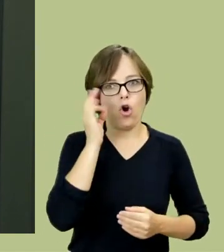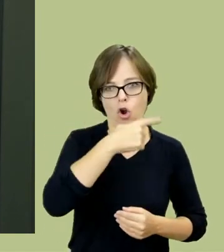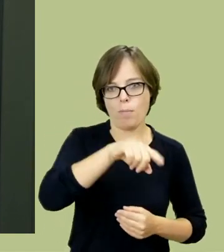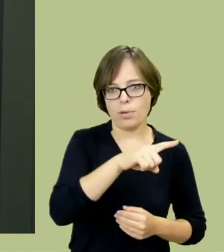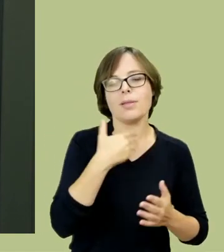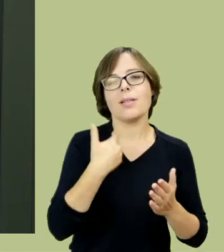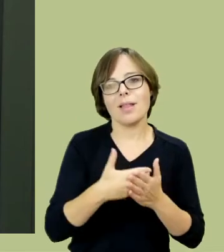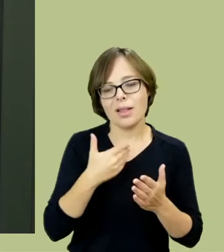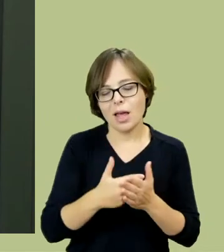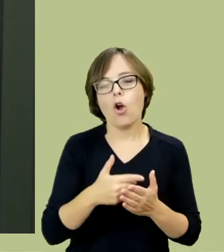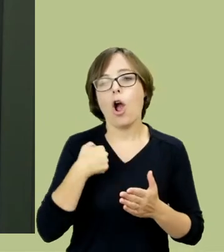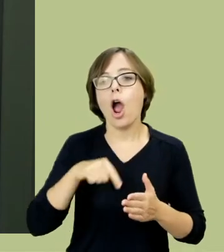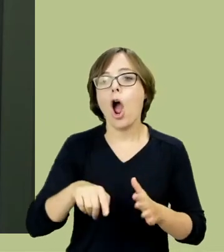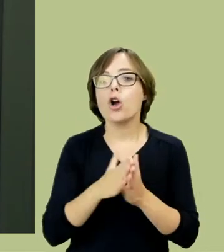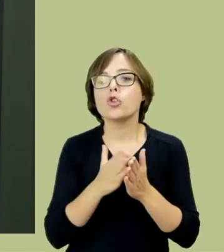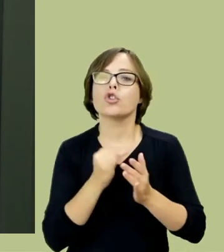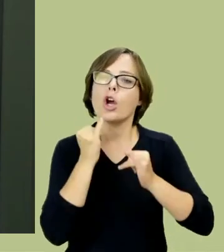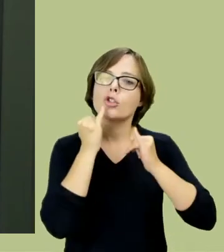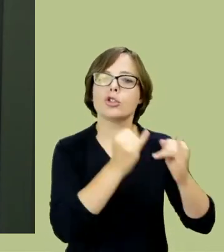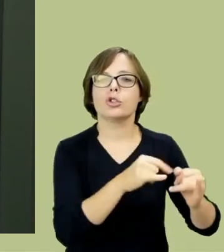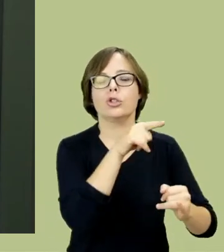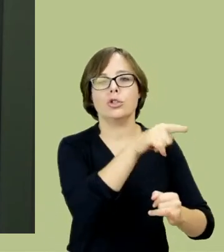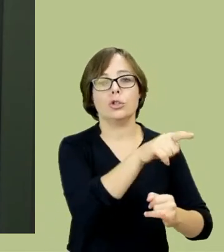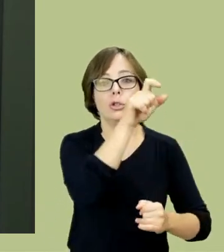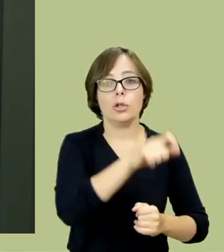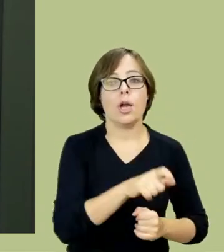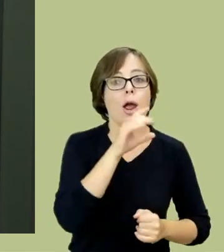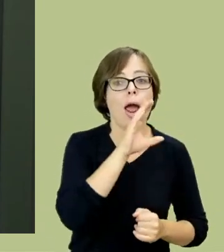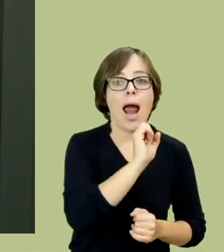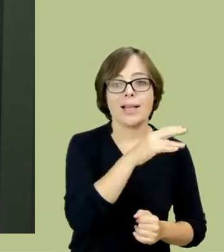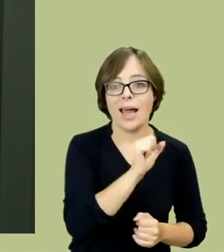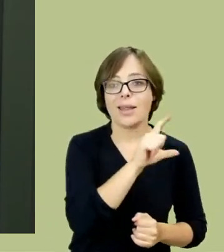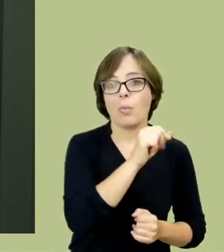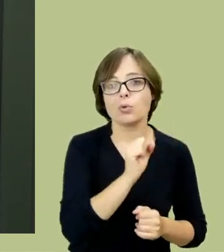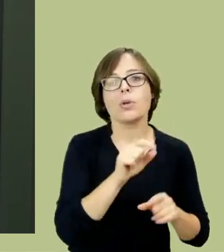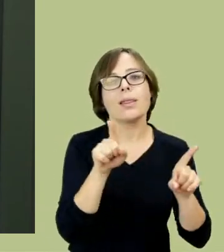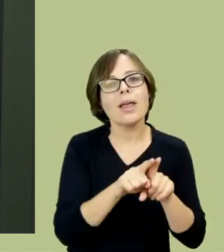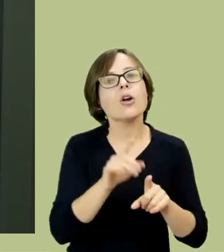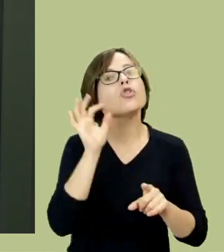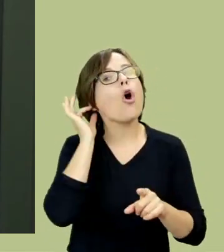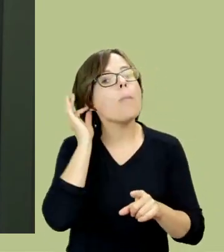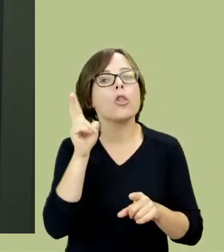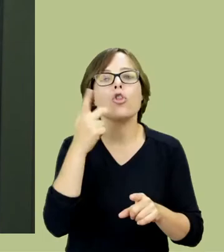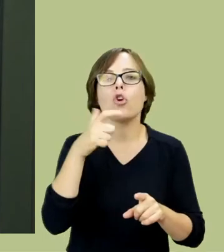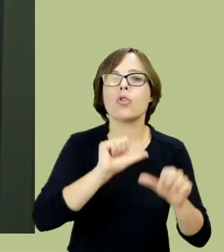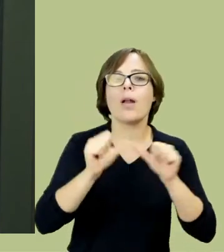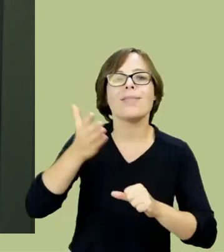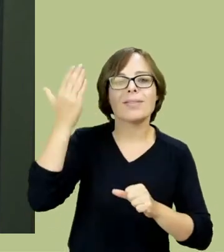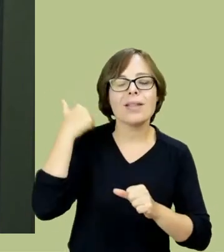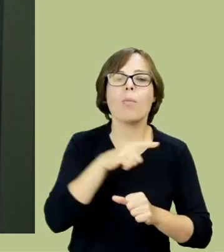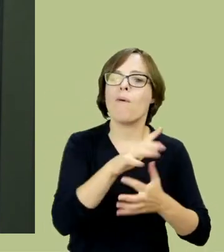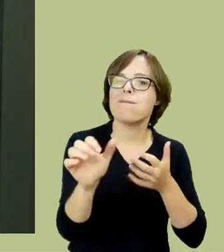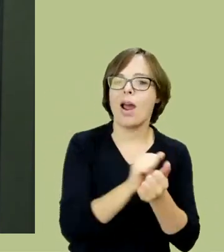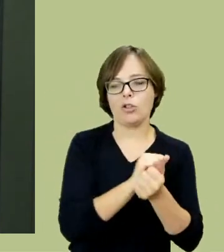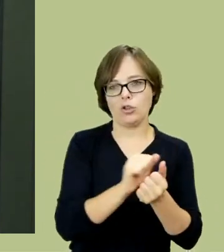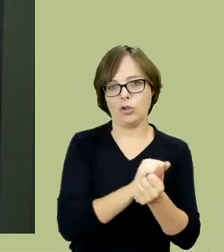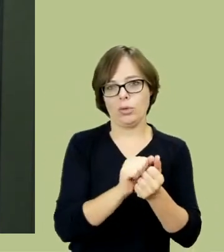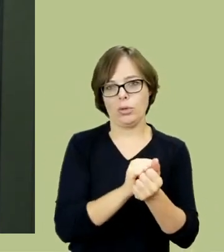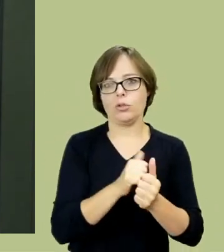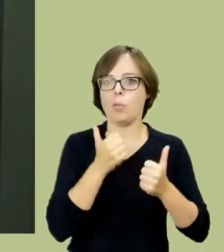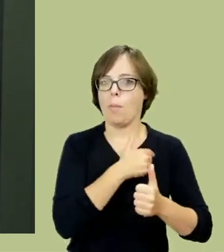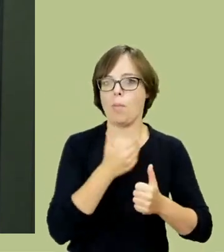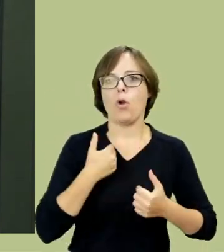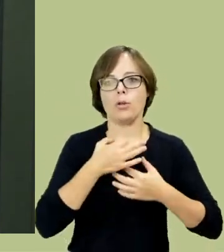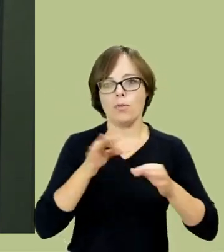Aleksandrze Piłsudskiej i Polkom walczącym 100 lat temu o nasze dzisiaj z podziękowaniem za to, że mogę napisać ją po